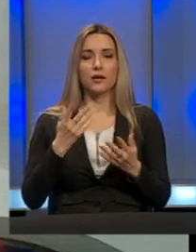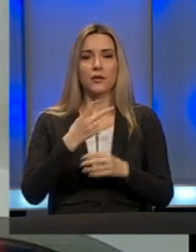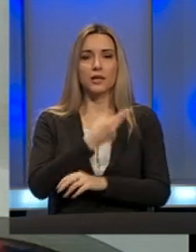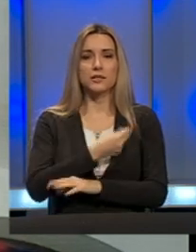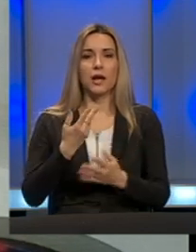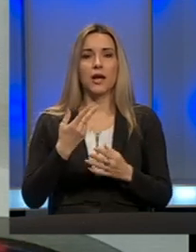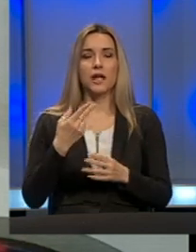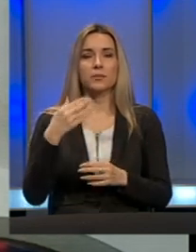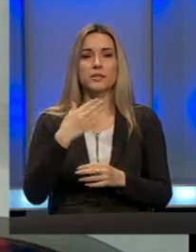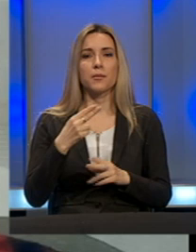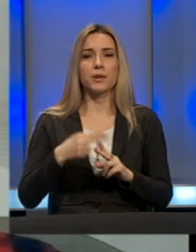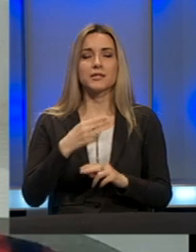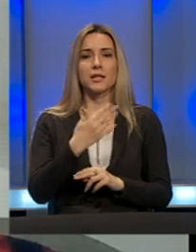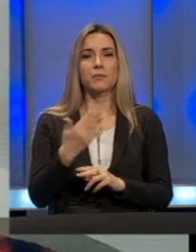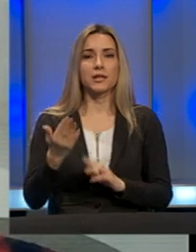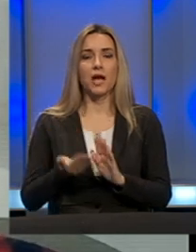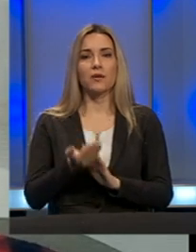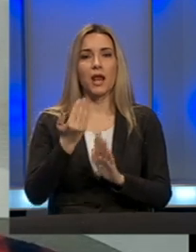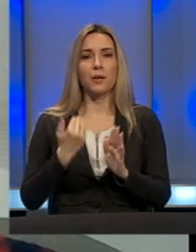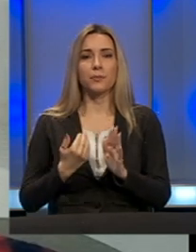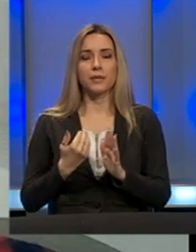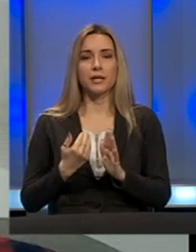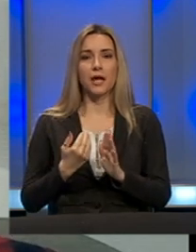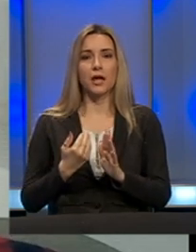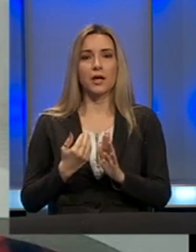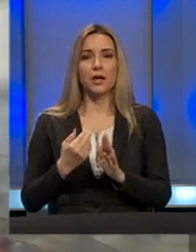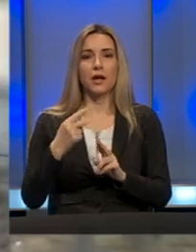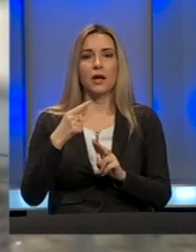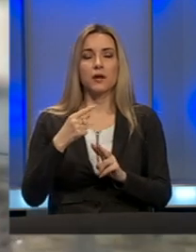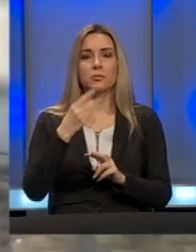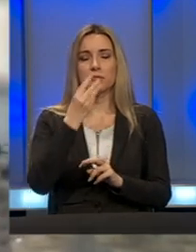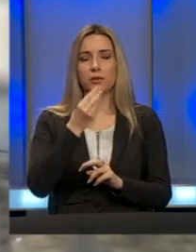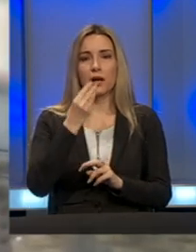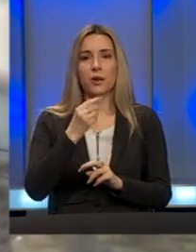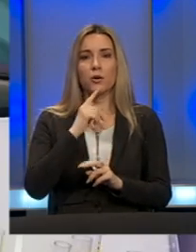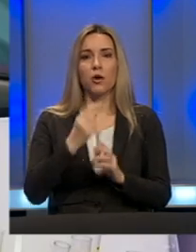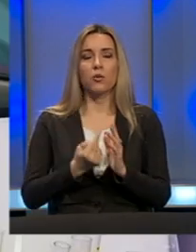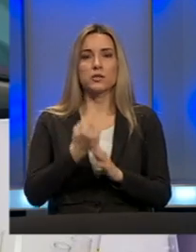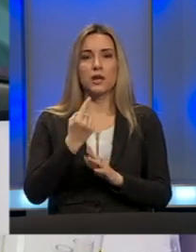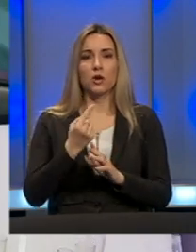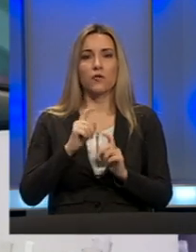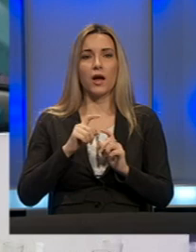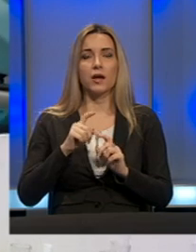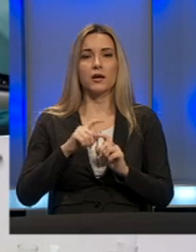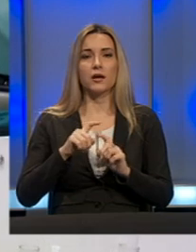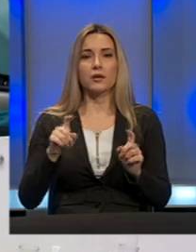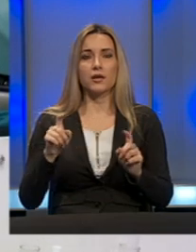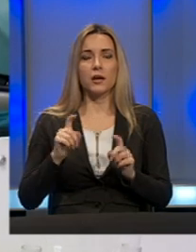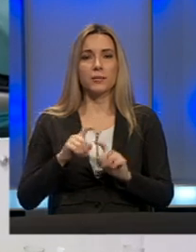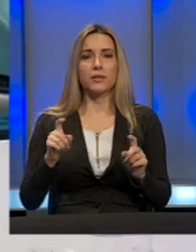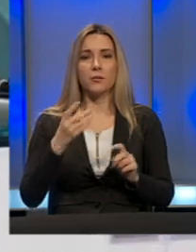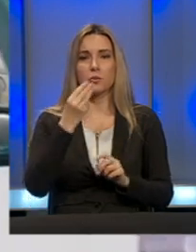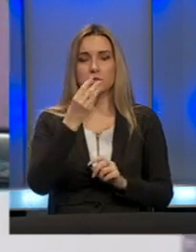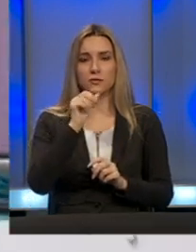se pacijentima davala prije takozvanog H1N1 virusa koji je uzrokovao epidemiju svinjske gripe,